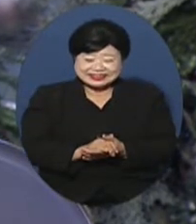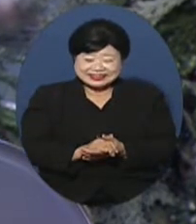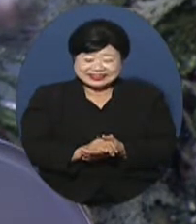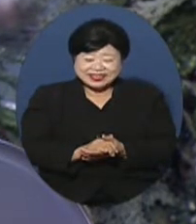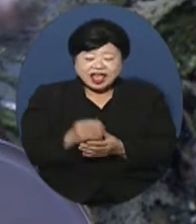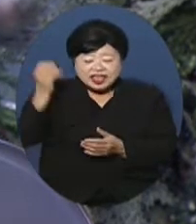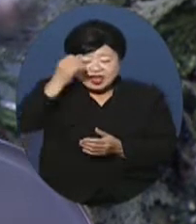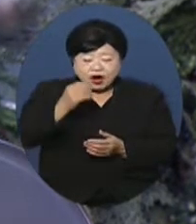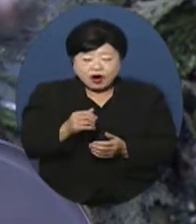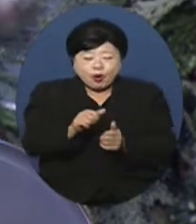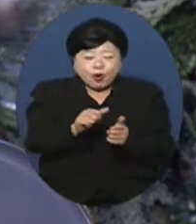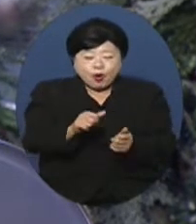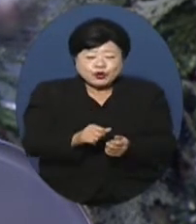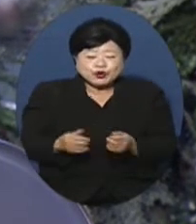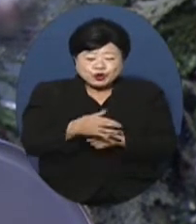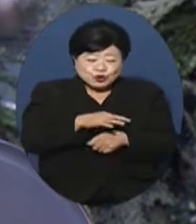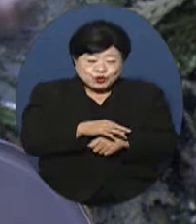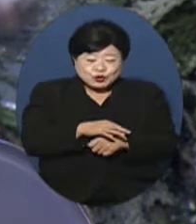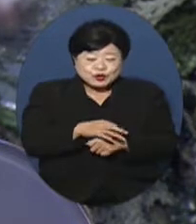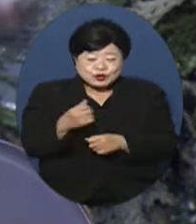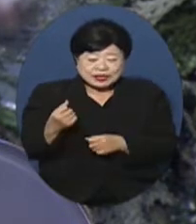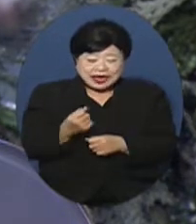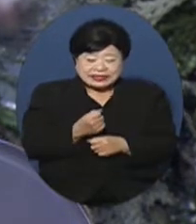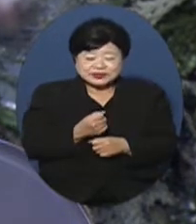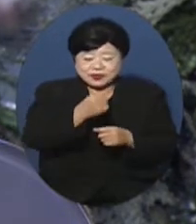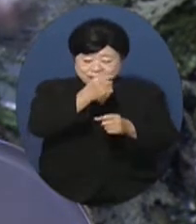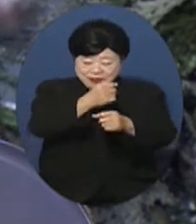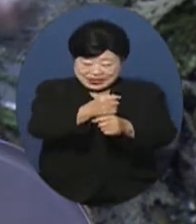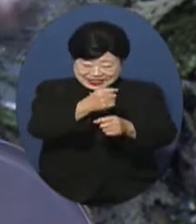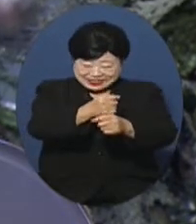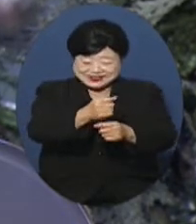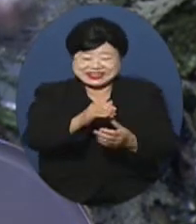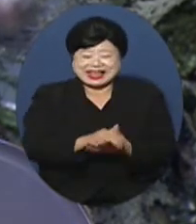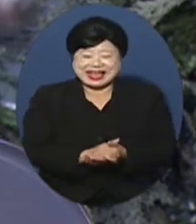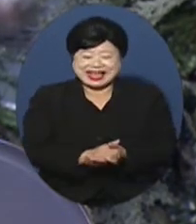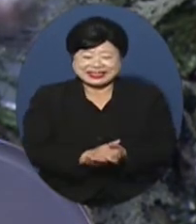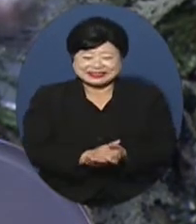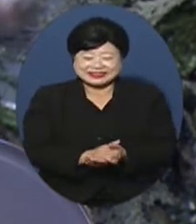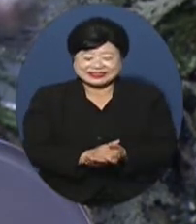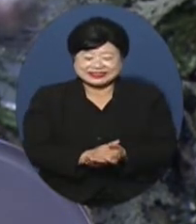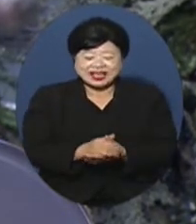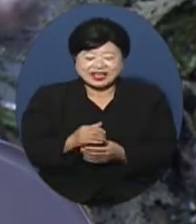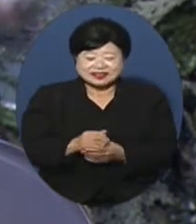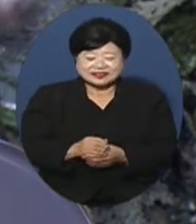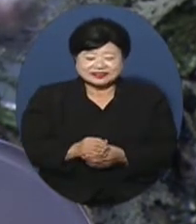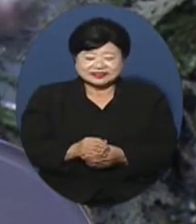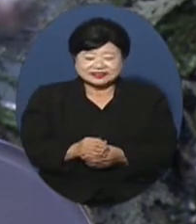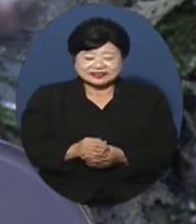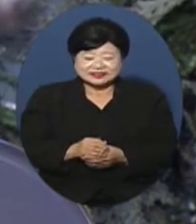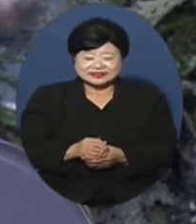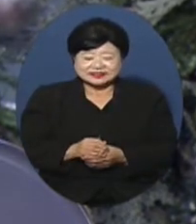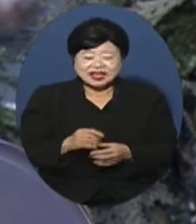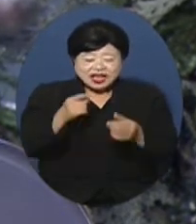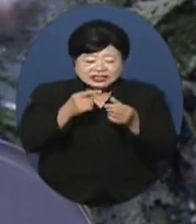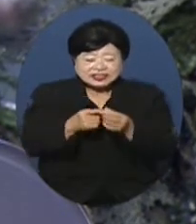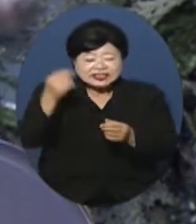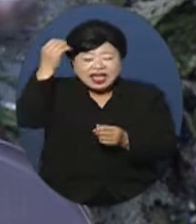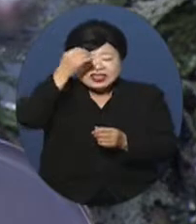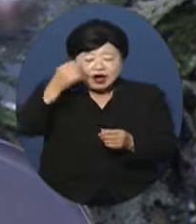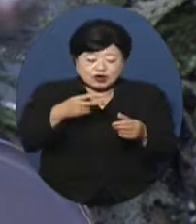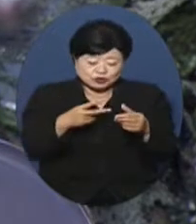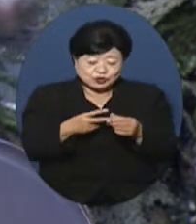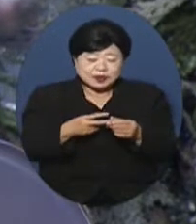쥬얼 가진 존재로 만드셨습니다 자 예 실제 환영이에요 둘째